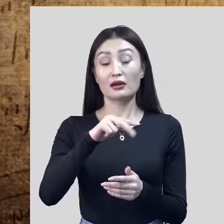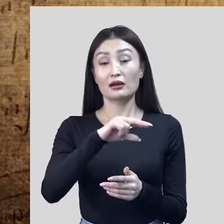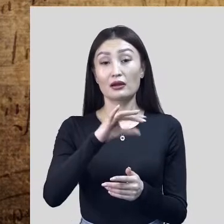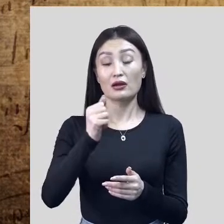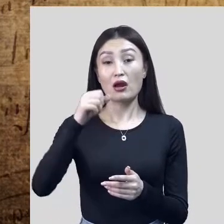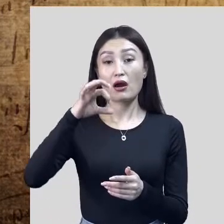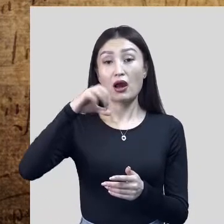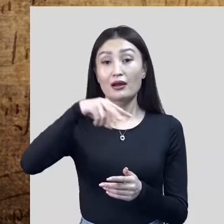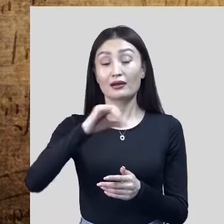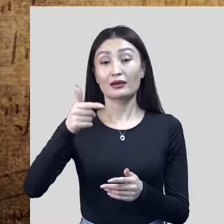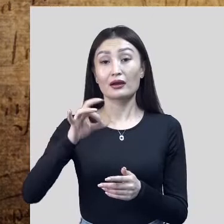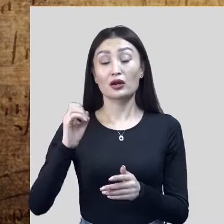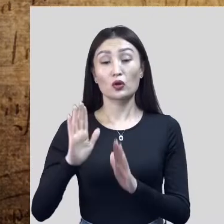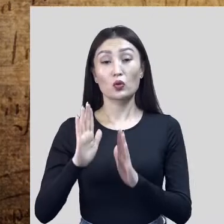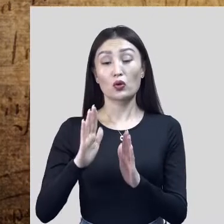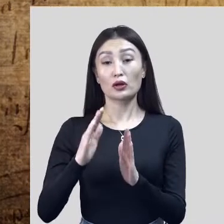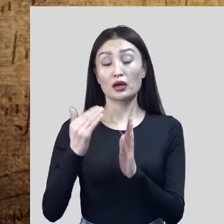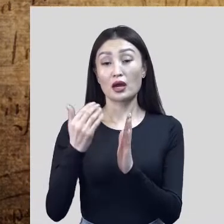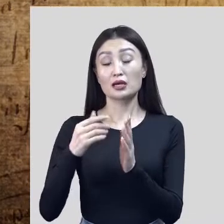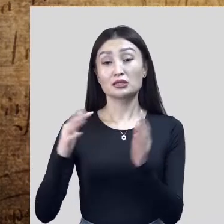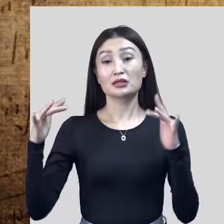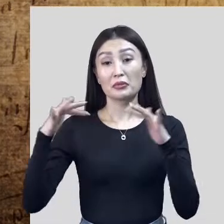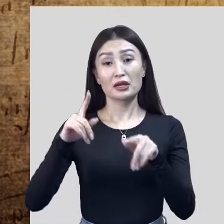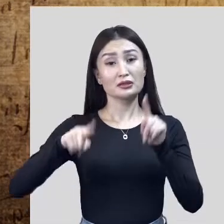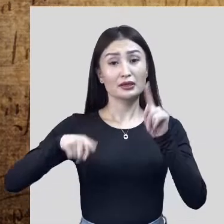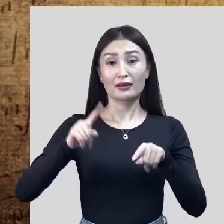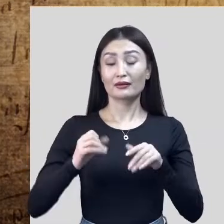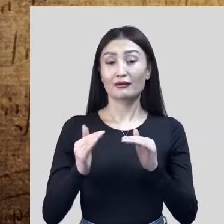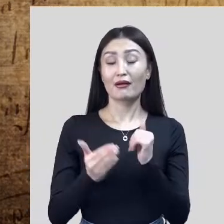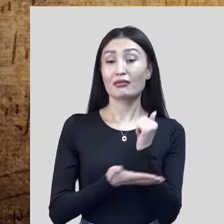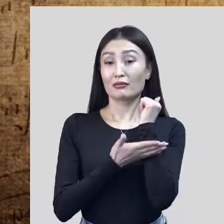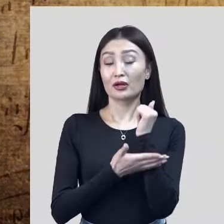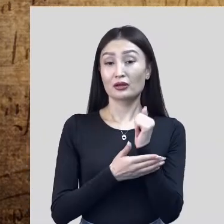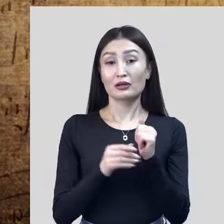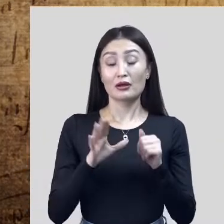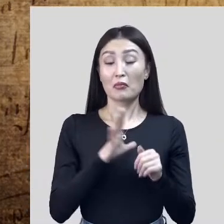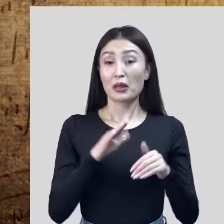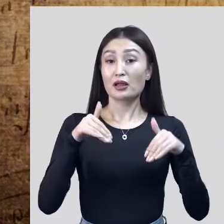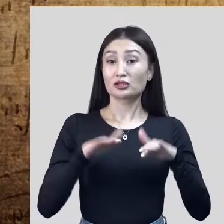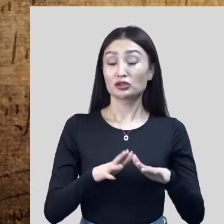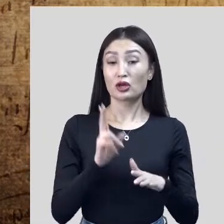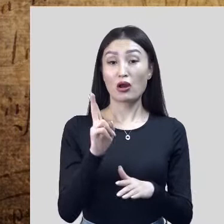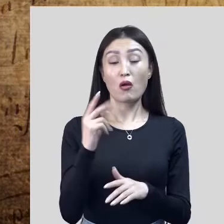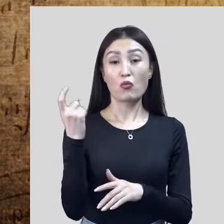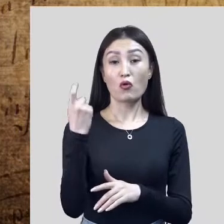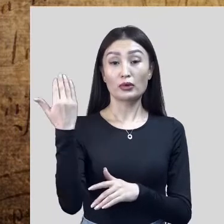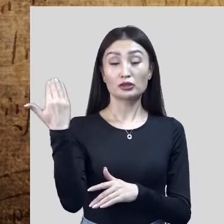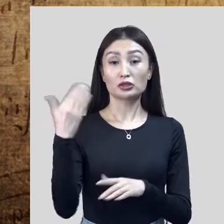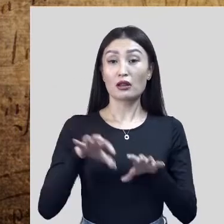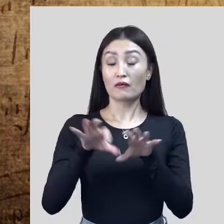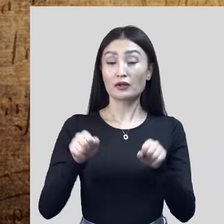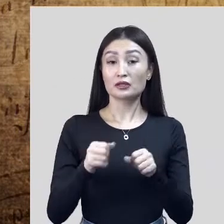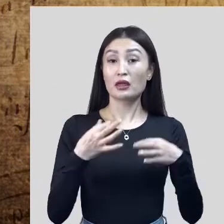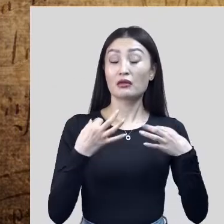оно существовало только для вида и собиралось редко, только для одобрения того, что уже было решено теми, кому принадлежала власть.